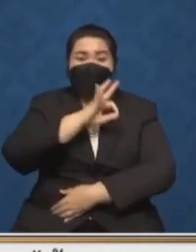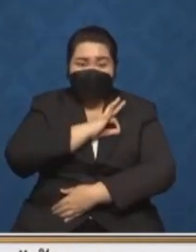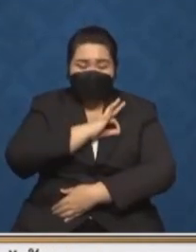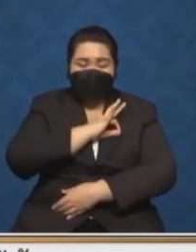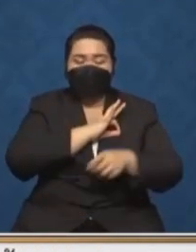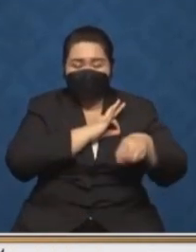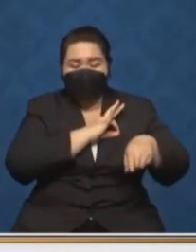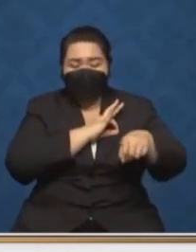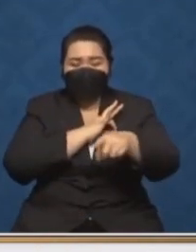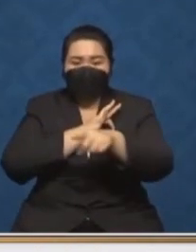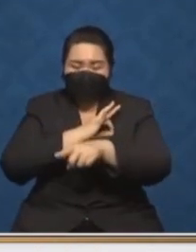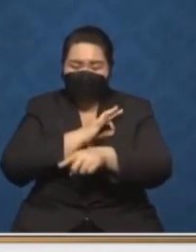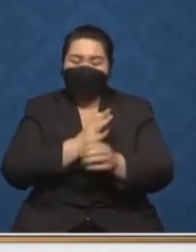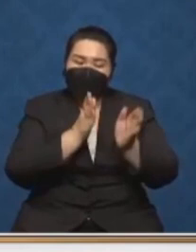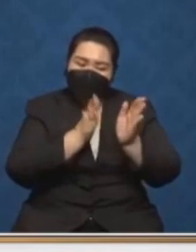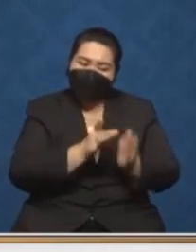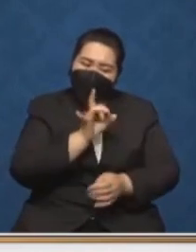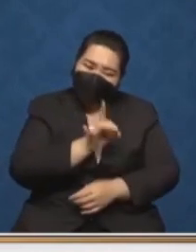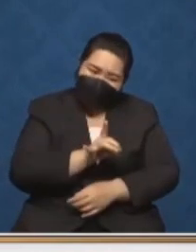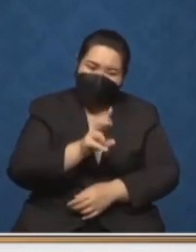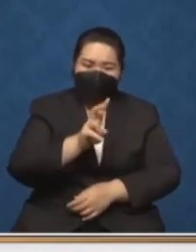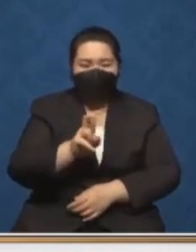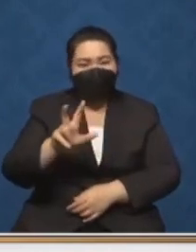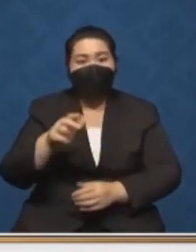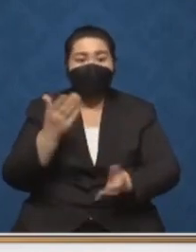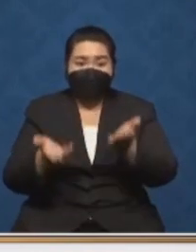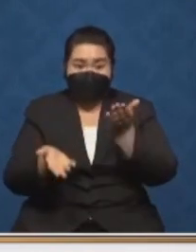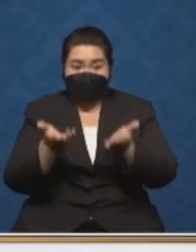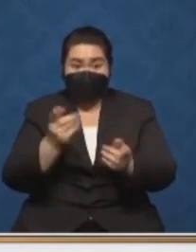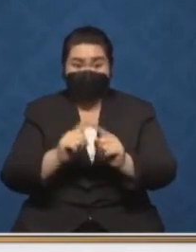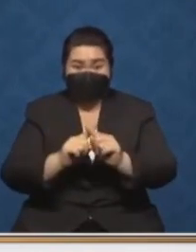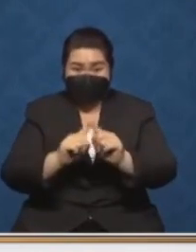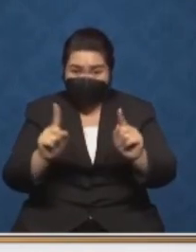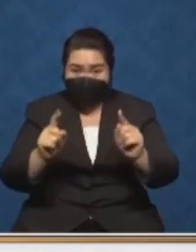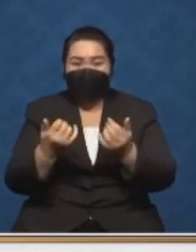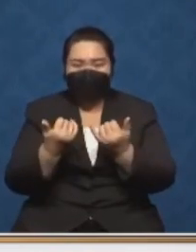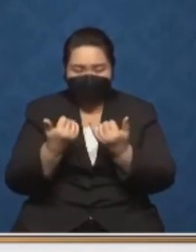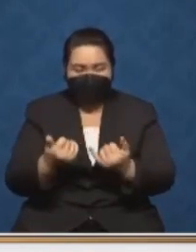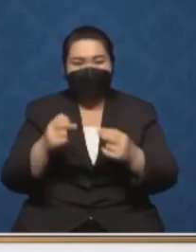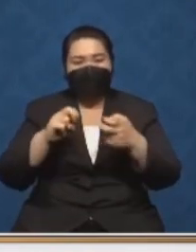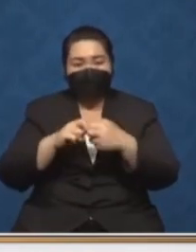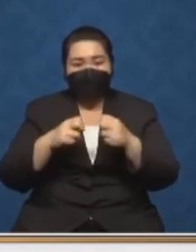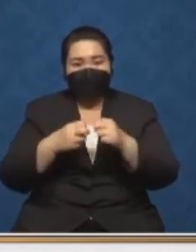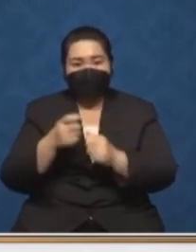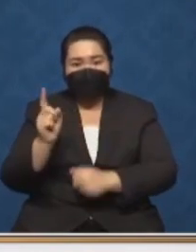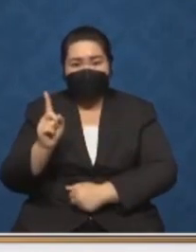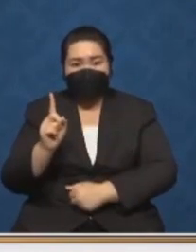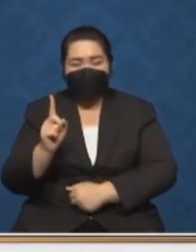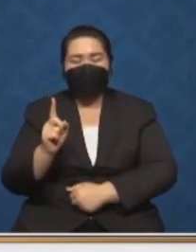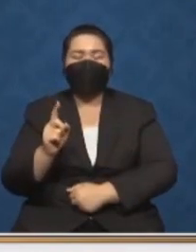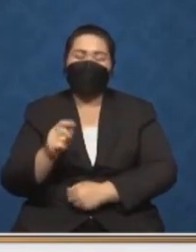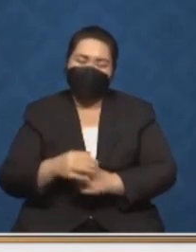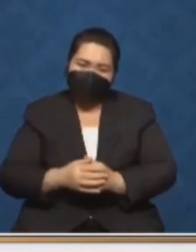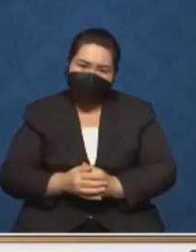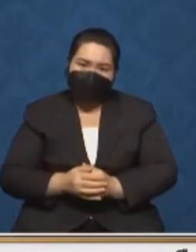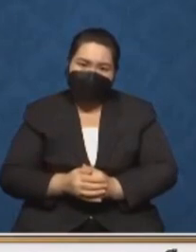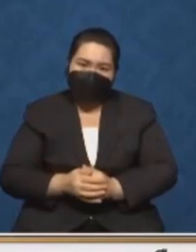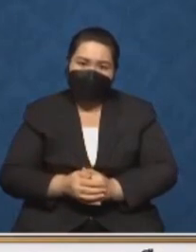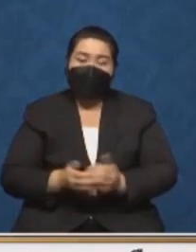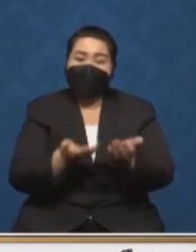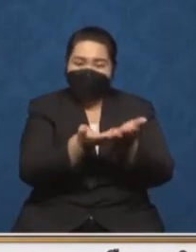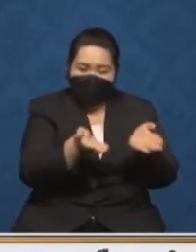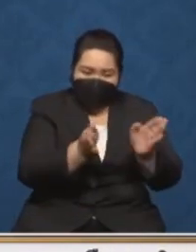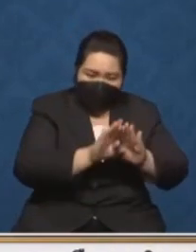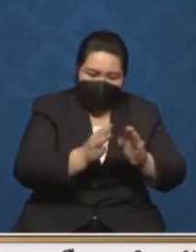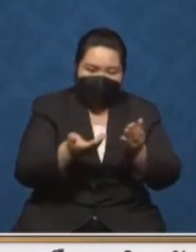องร้อย 200-300 ว่ไปแต่ตอนนี้ในลงหัดนี่มีไม่น้อยกว่า 1,000 ครอบครั